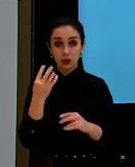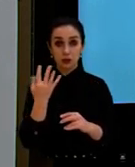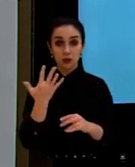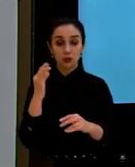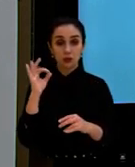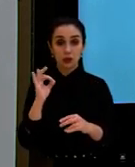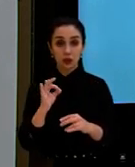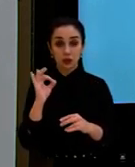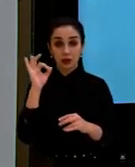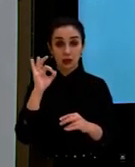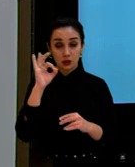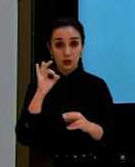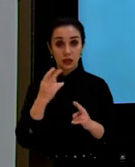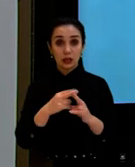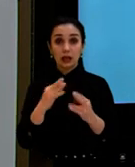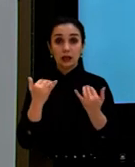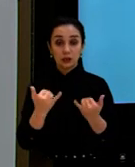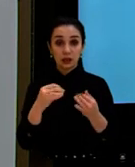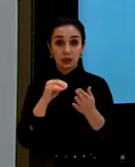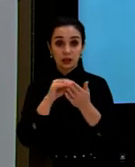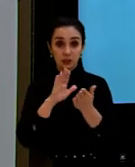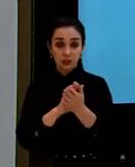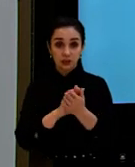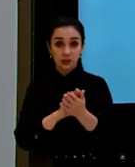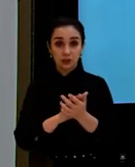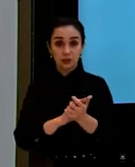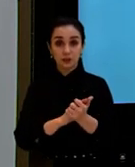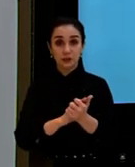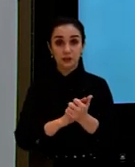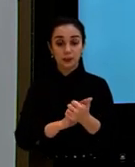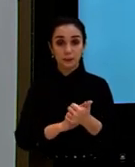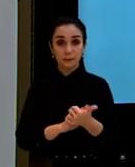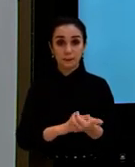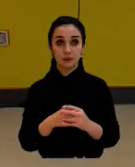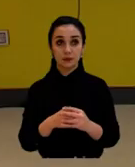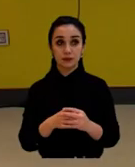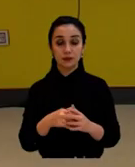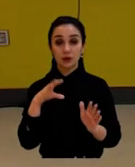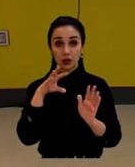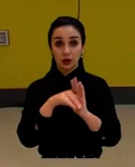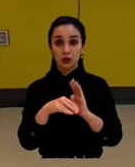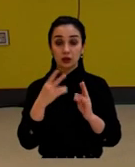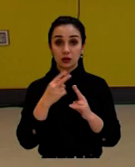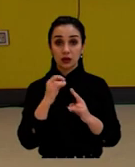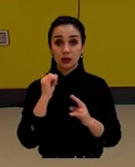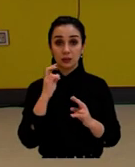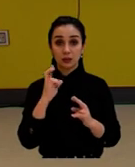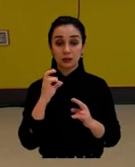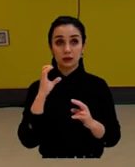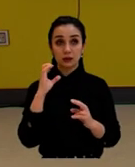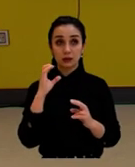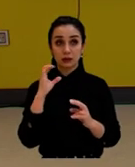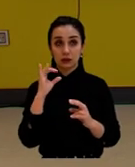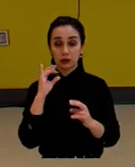градусов. А теперь записываем выражение. Отношение АВ к синус